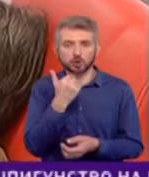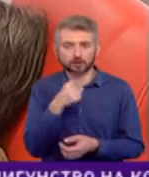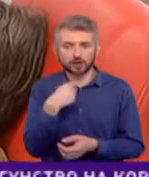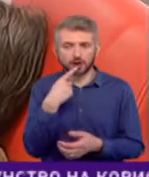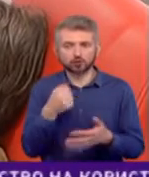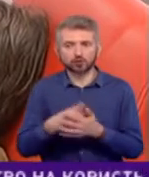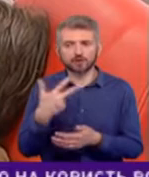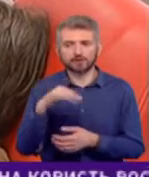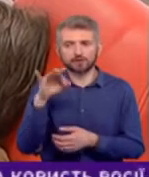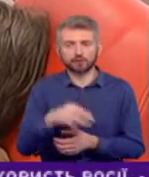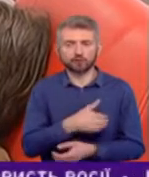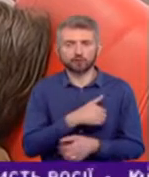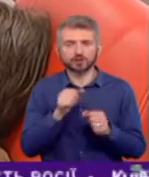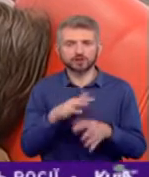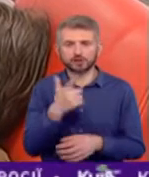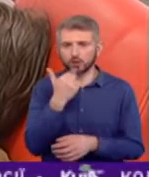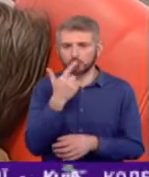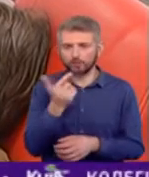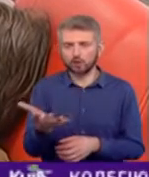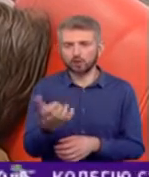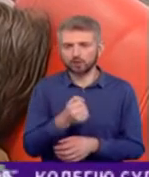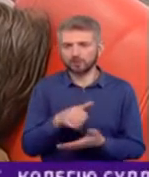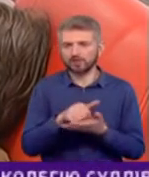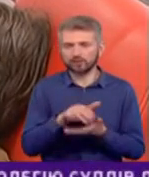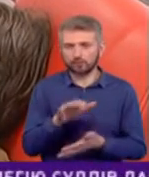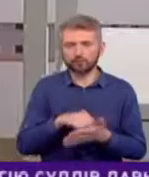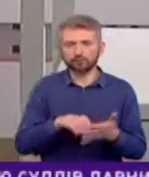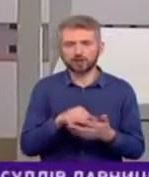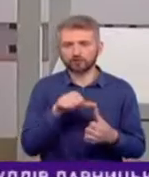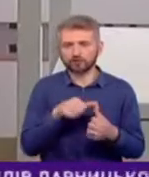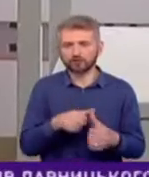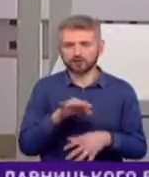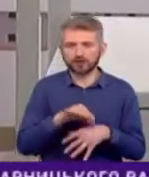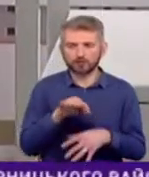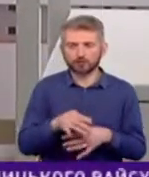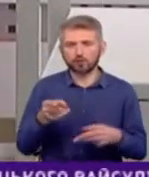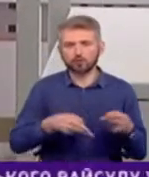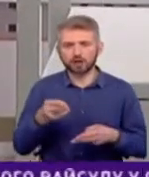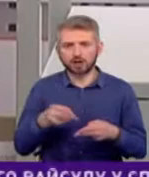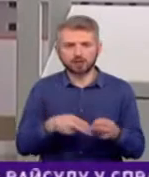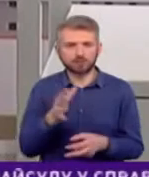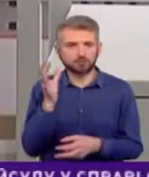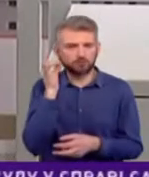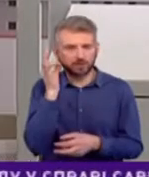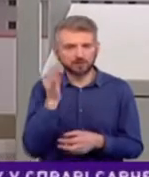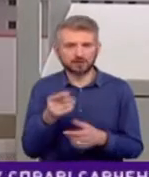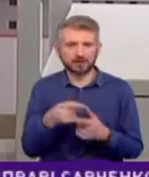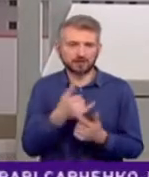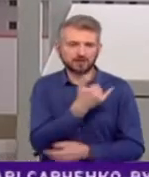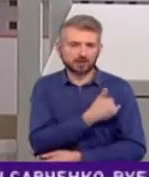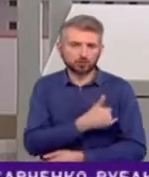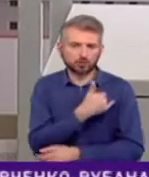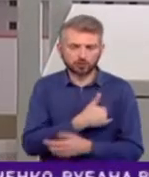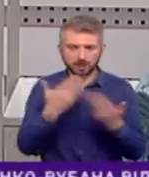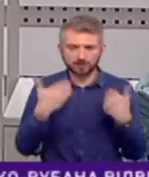до 30% охочих здати кров отримують відмову через хронічні захворювання, операції, пірсинг або тату на тілі. Окрім